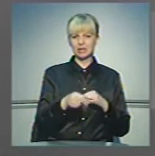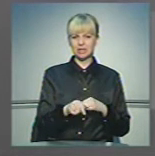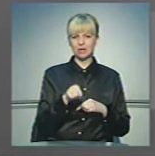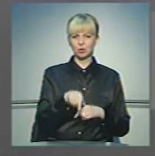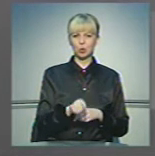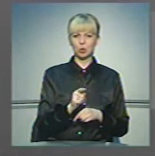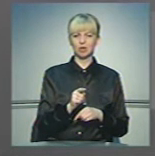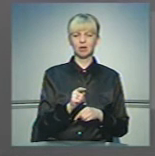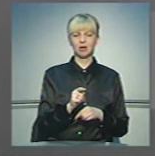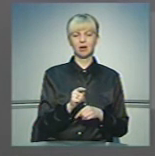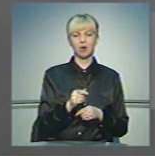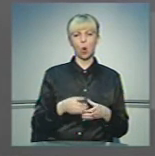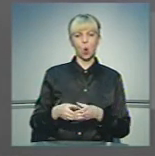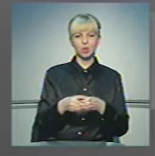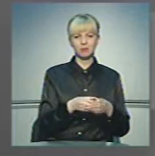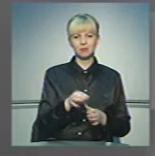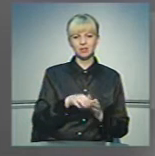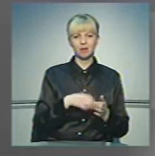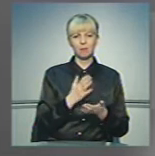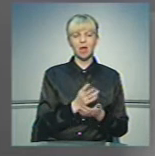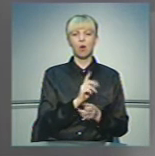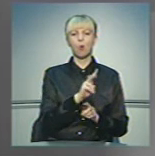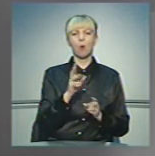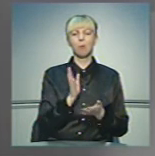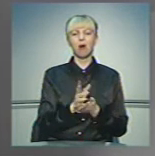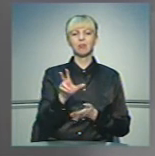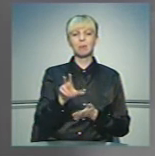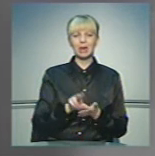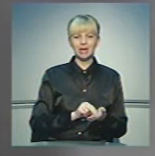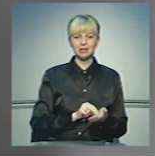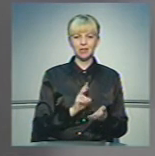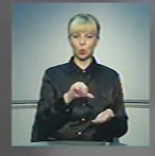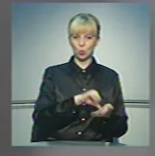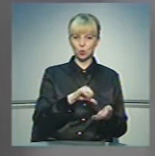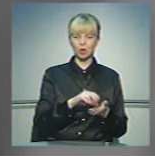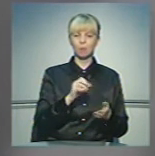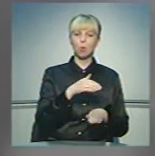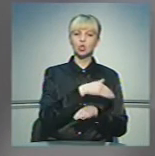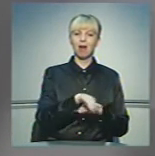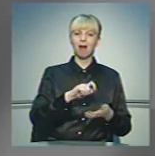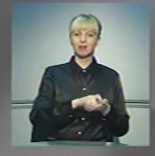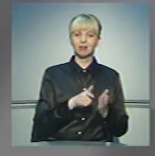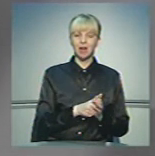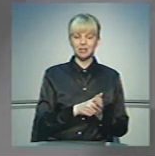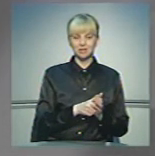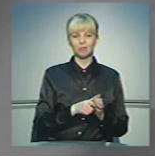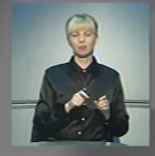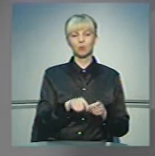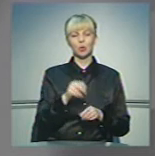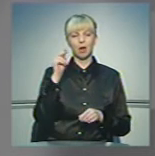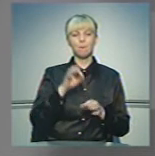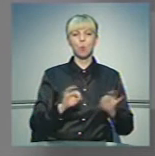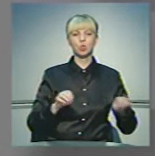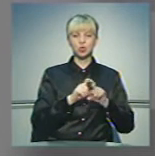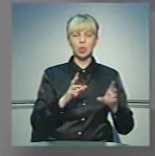тут і колективізм, і зразу мають на кого брати приклад, і участь у позакласних заходах. Тут є філіал музичної школи,